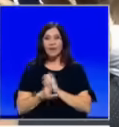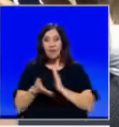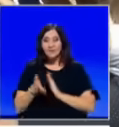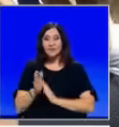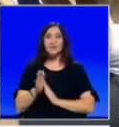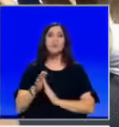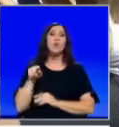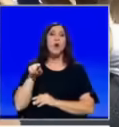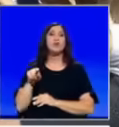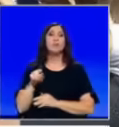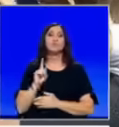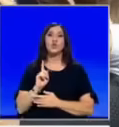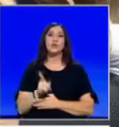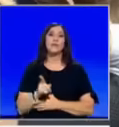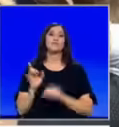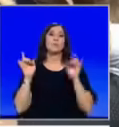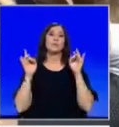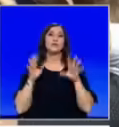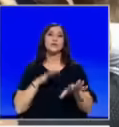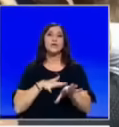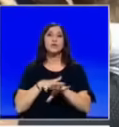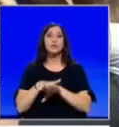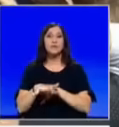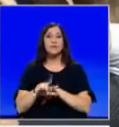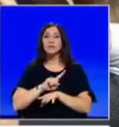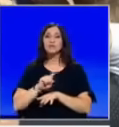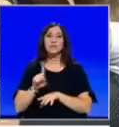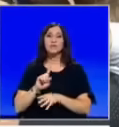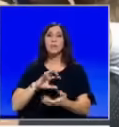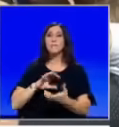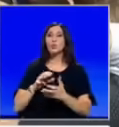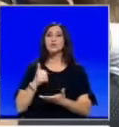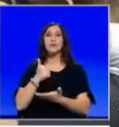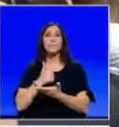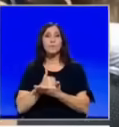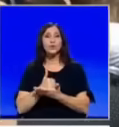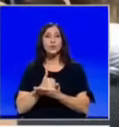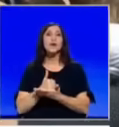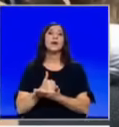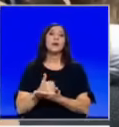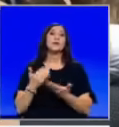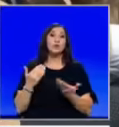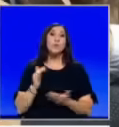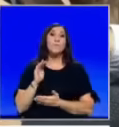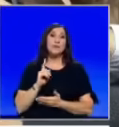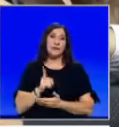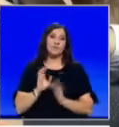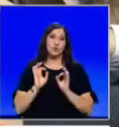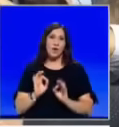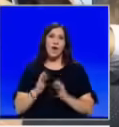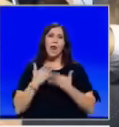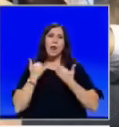Тръгнахме от там, че трябва да е професионалист от системата, да не се политизира поста, то априори би трябвало да е така. А пък